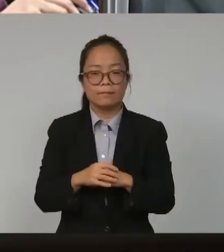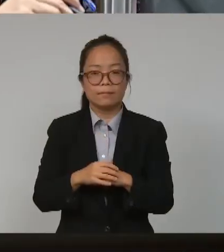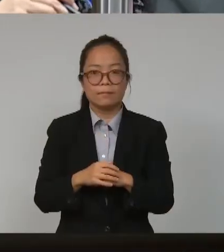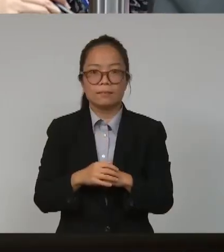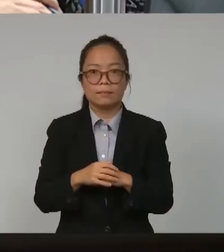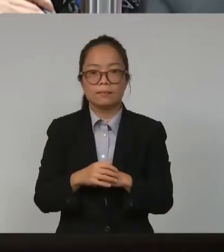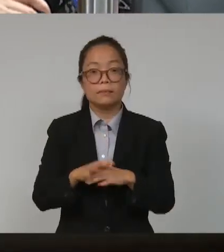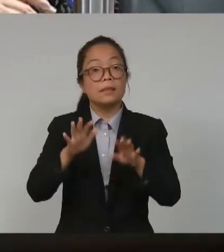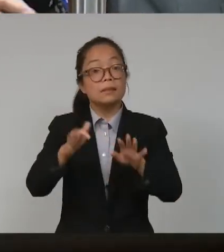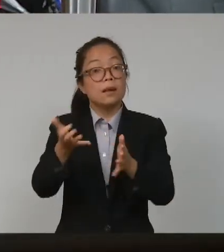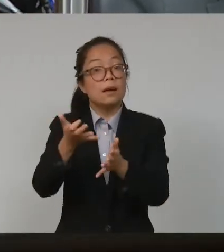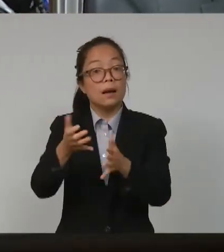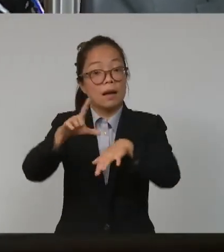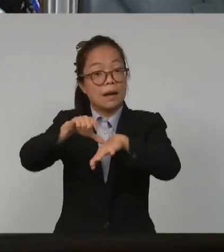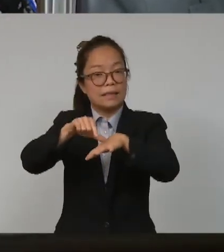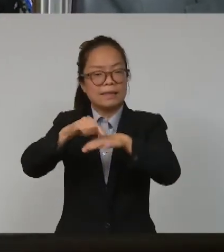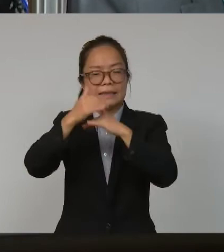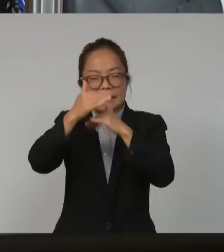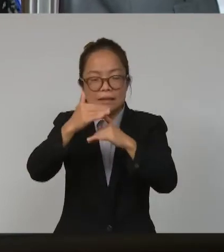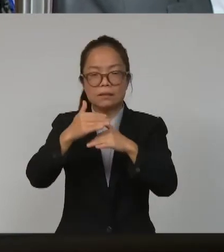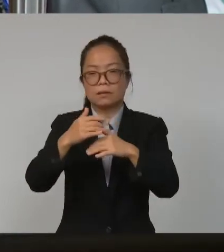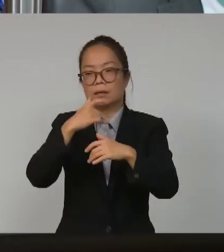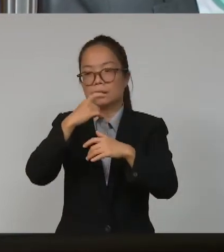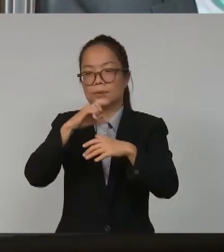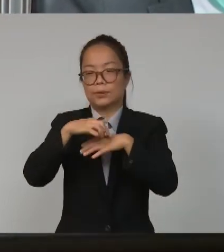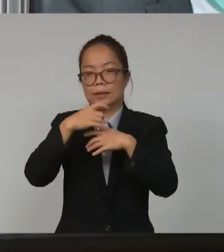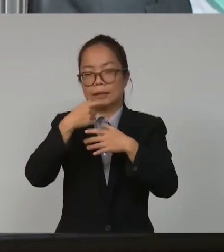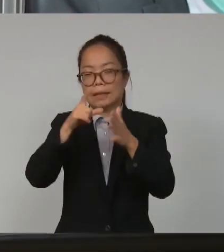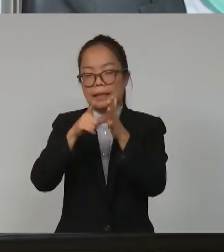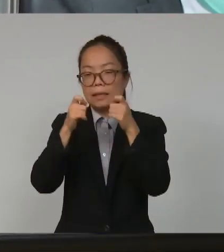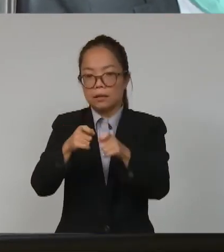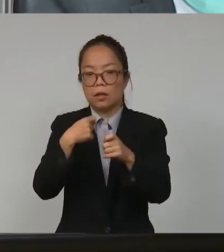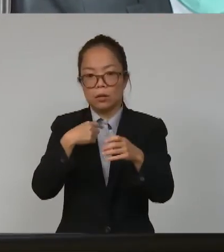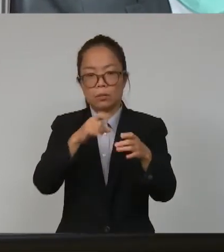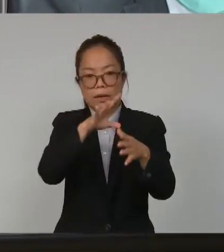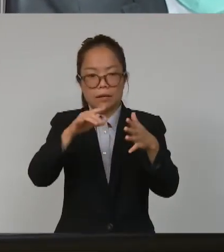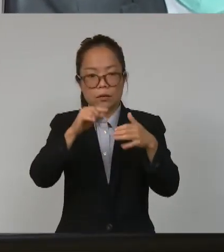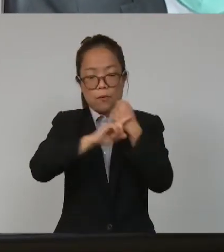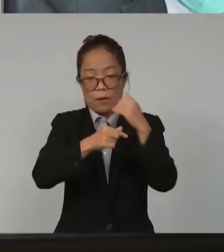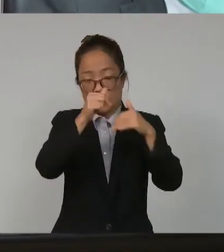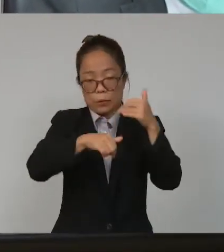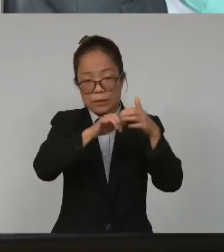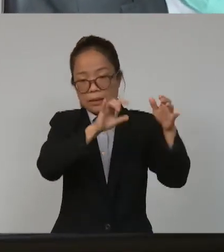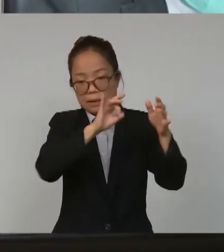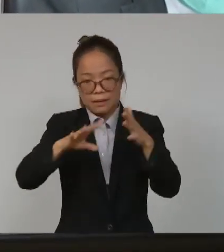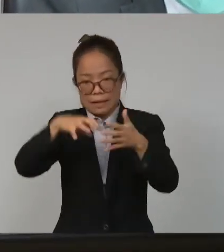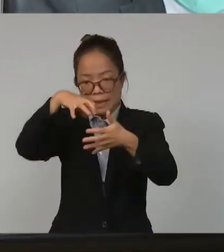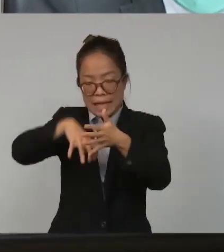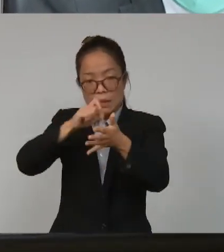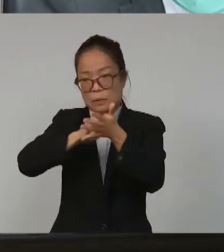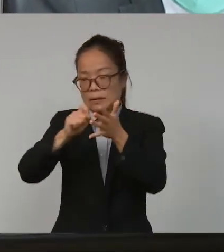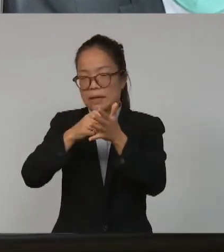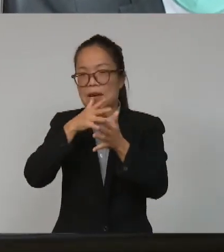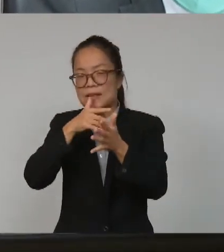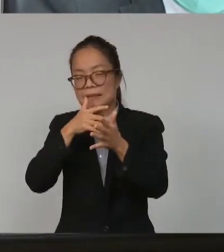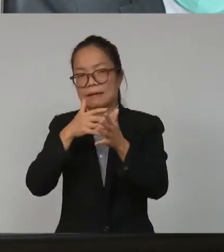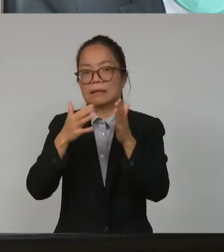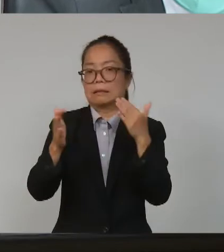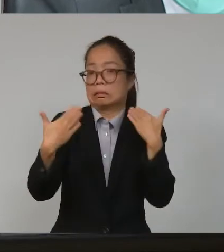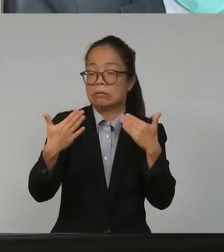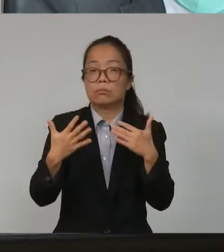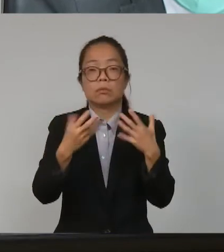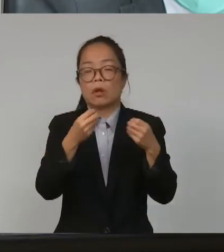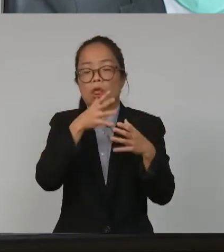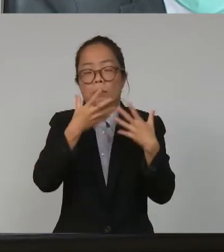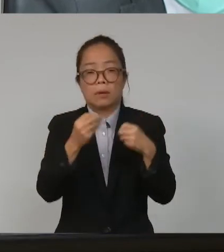好，因为刚才时间的限制哈，所以我刚刚只有引用条文，我没有把那个条文的内容哈，说出